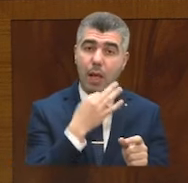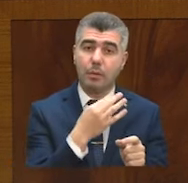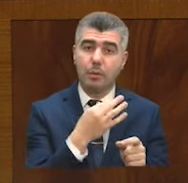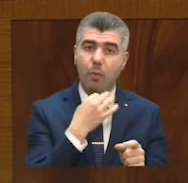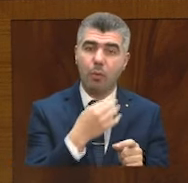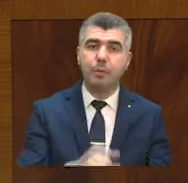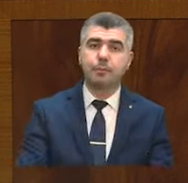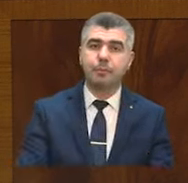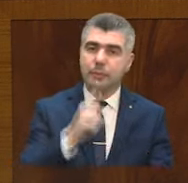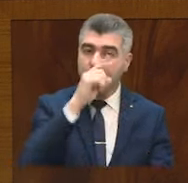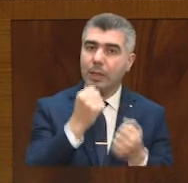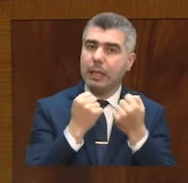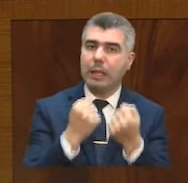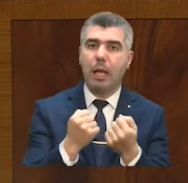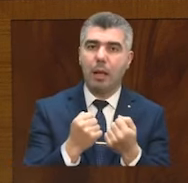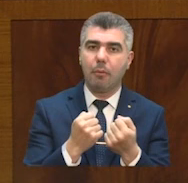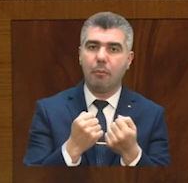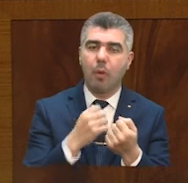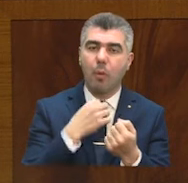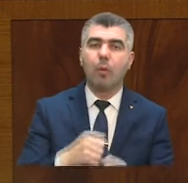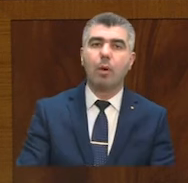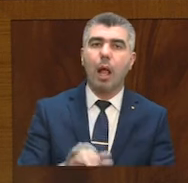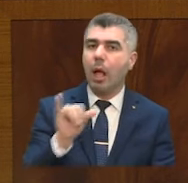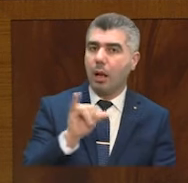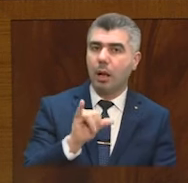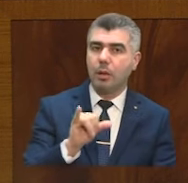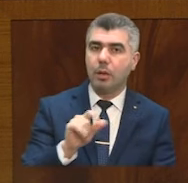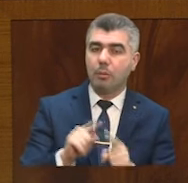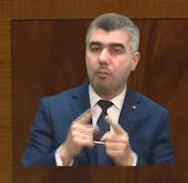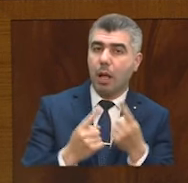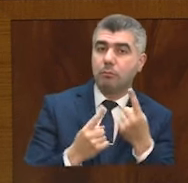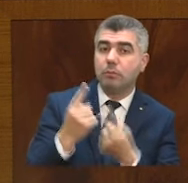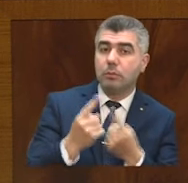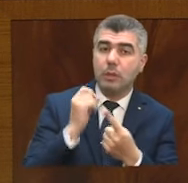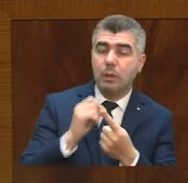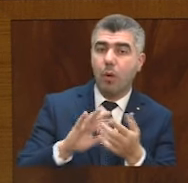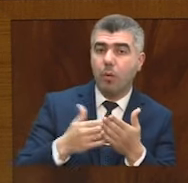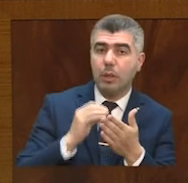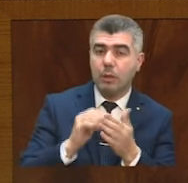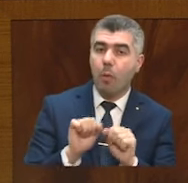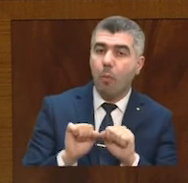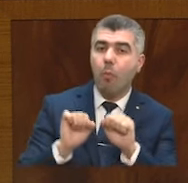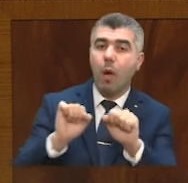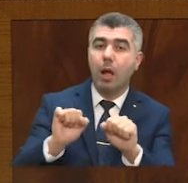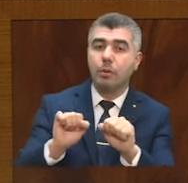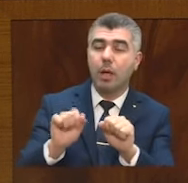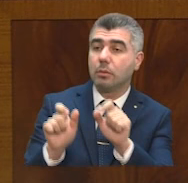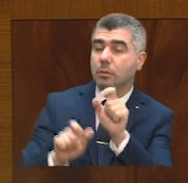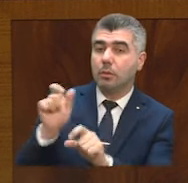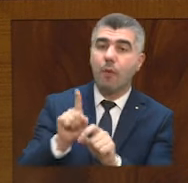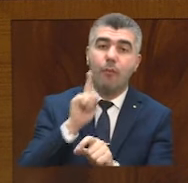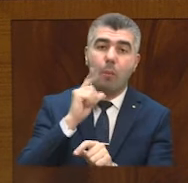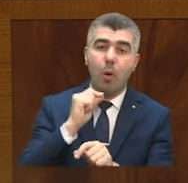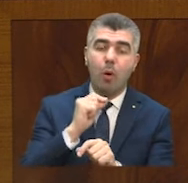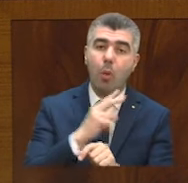نقوللكم صعيبه وصعيب بزاف علاش لان منطق الغلبه والاستقواء جركم للمواجهه مع مع رجال ونساء